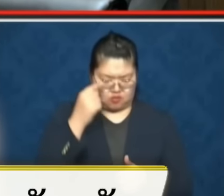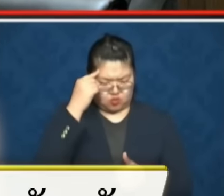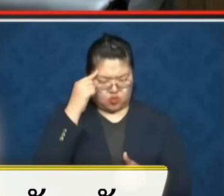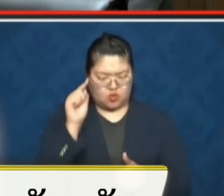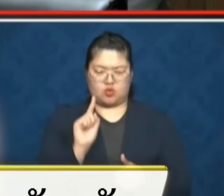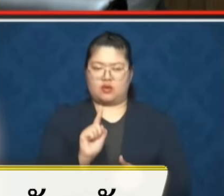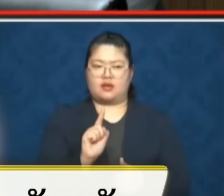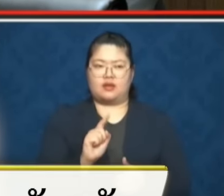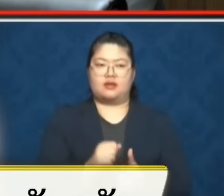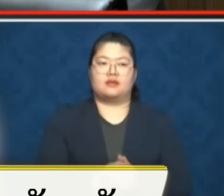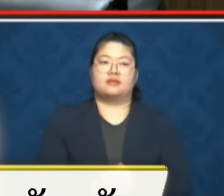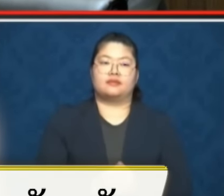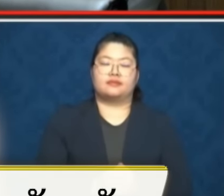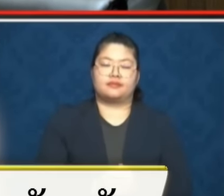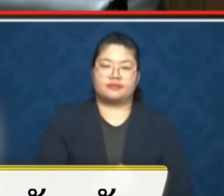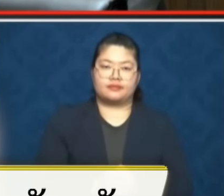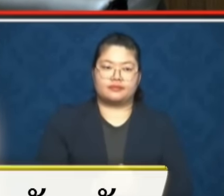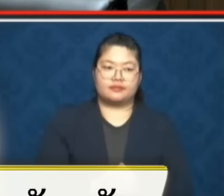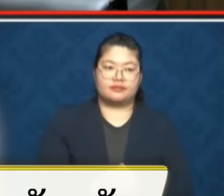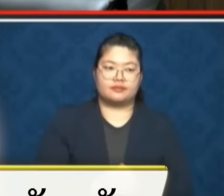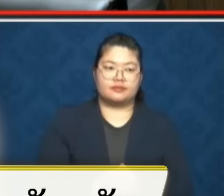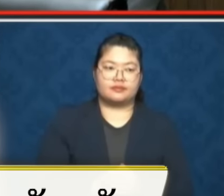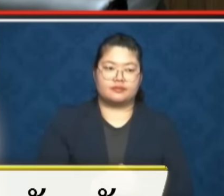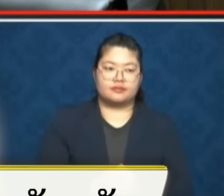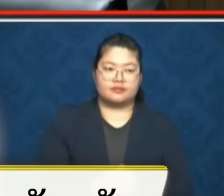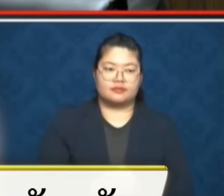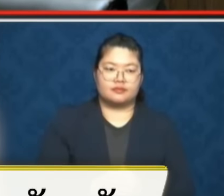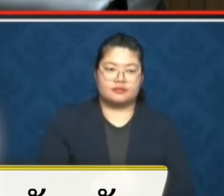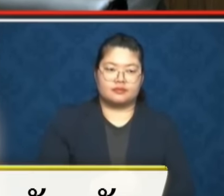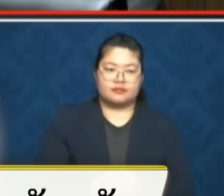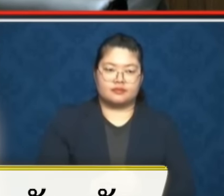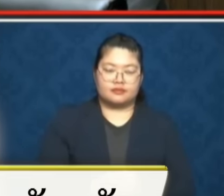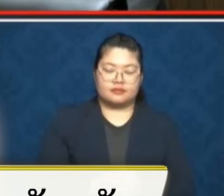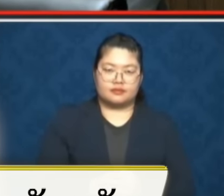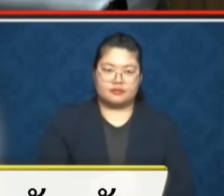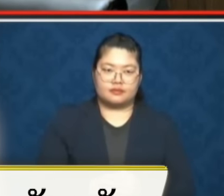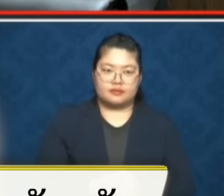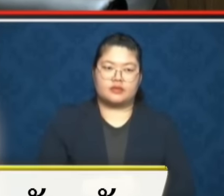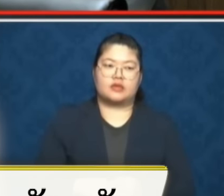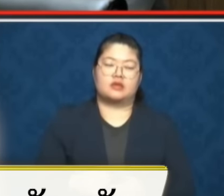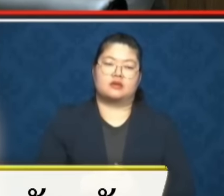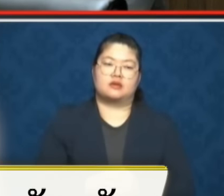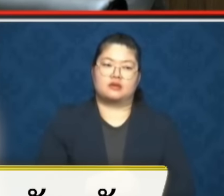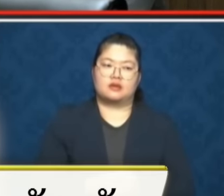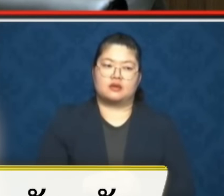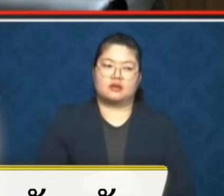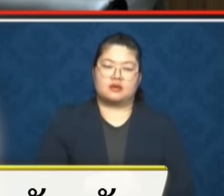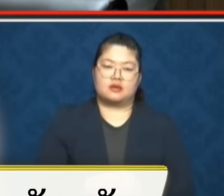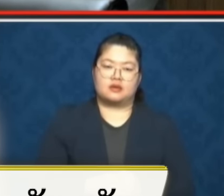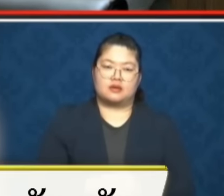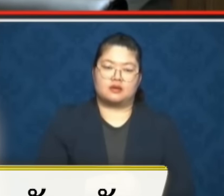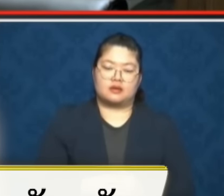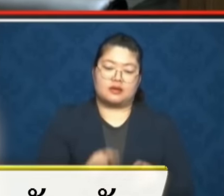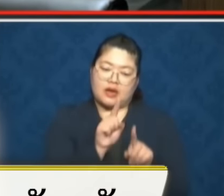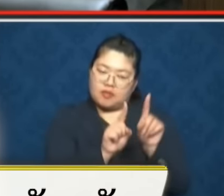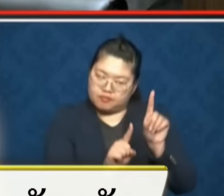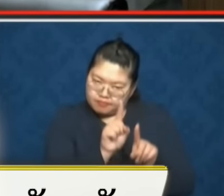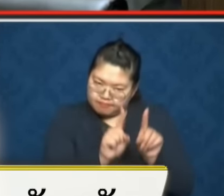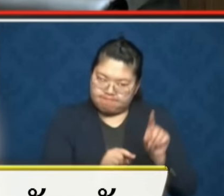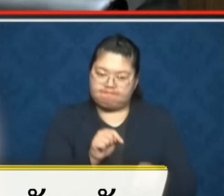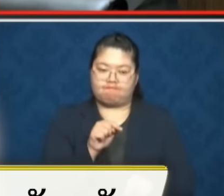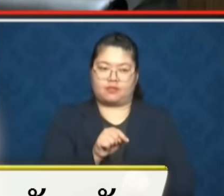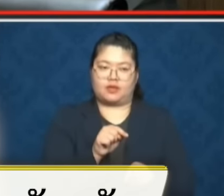นนั้นไม่สามารถเข้าถึงงบประมาณของกองทัพครับซึ่งเป็นการสะท้อนว่ากองทัพในปัจจุบันนั้นขาดสำนึกว่าเงินที่ใช้จ่าย